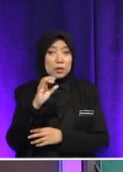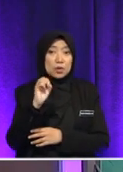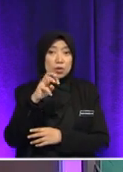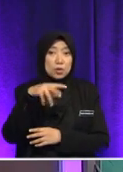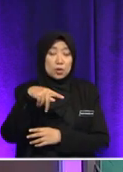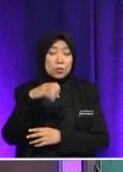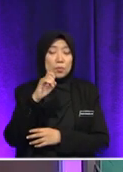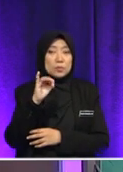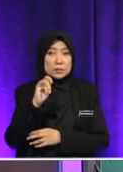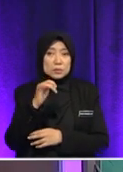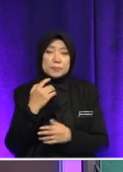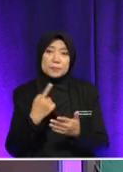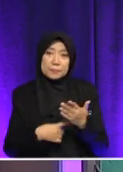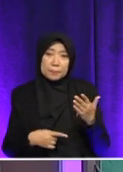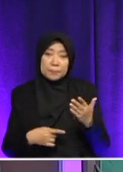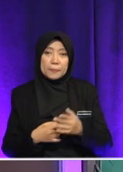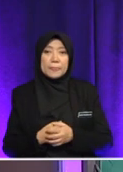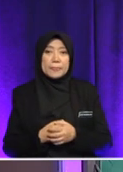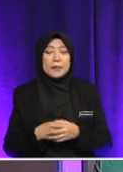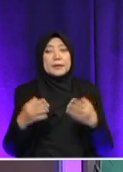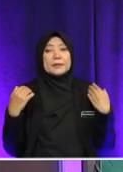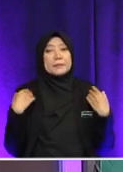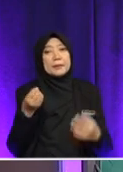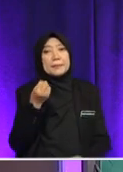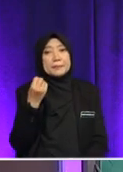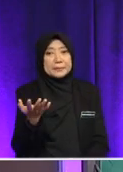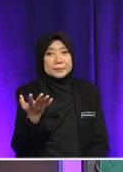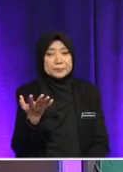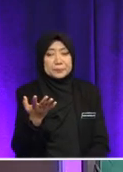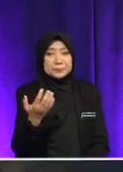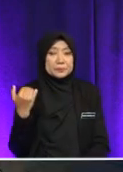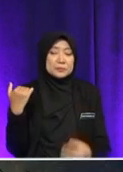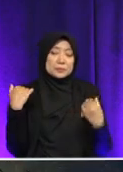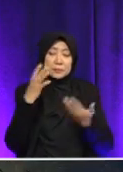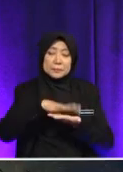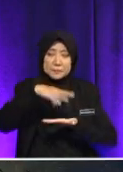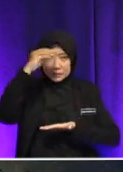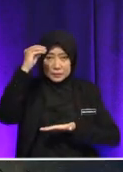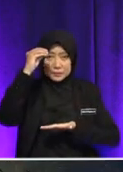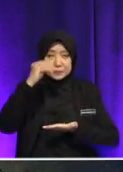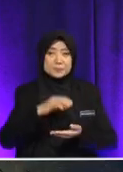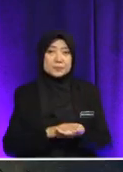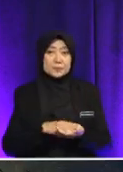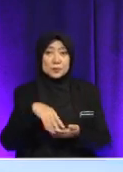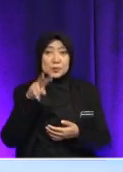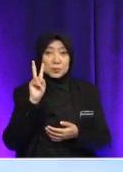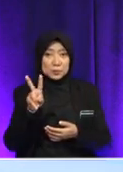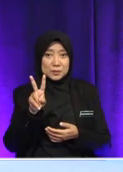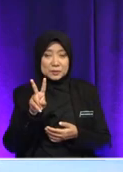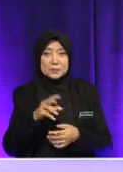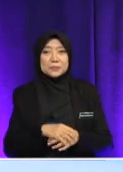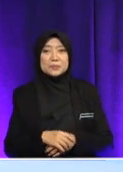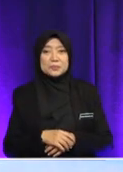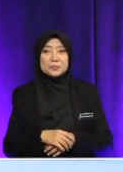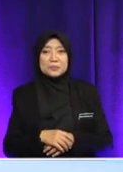agak-agak bahan komposisi hari ini kita akan belajar ada berapa hmm hari ini kita akan belajar ada dua cengkok Oke